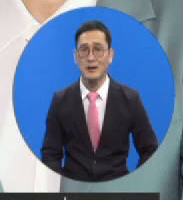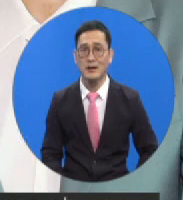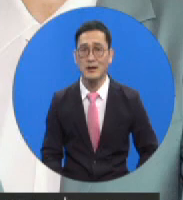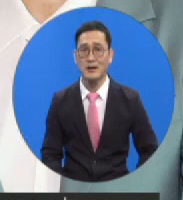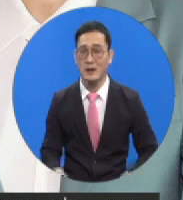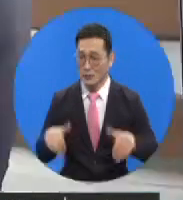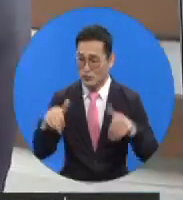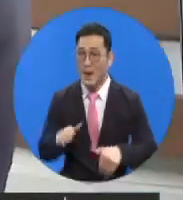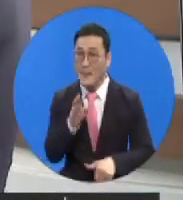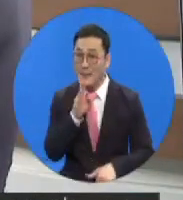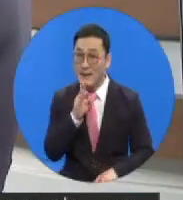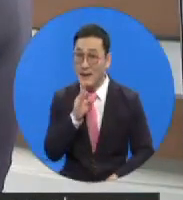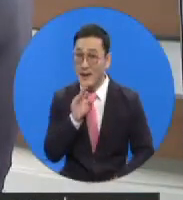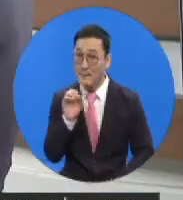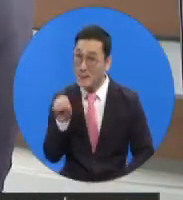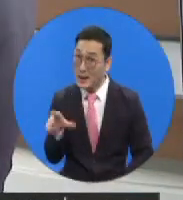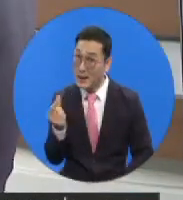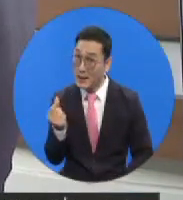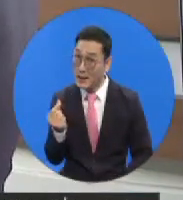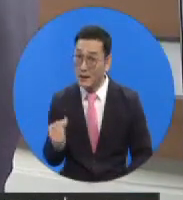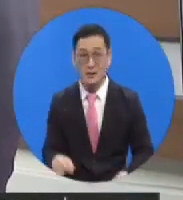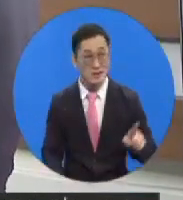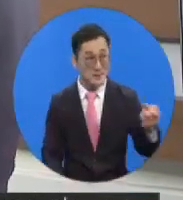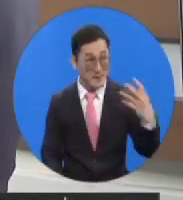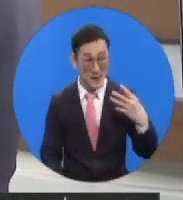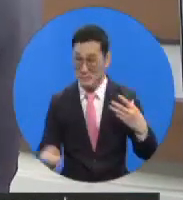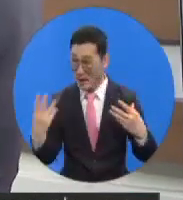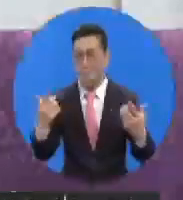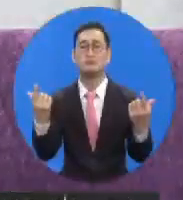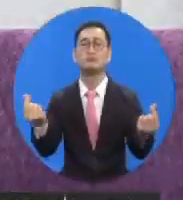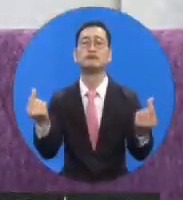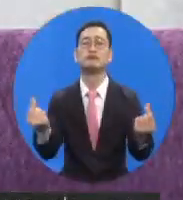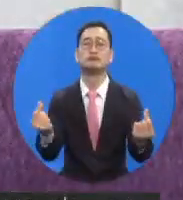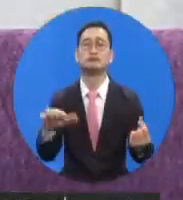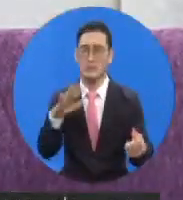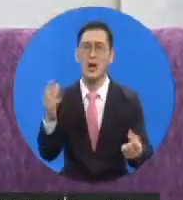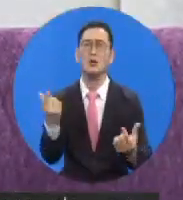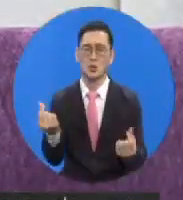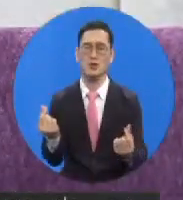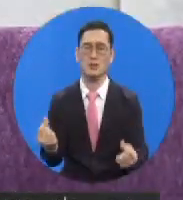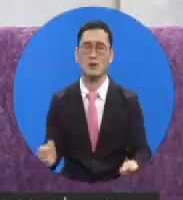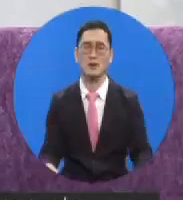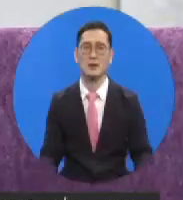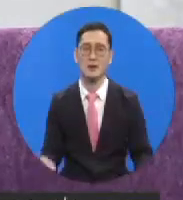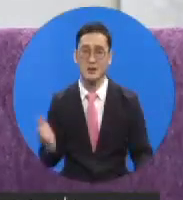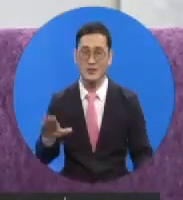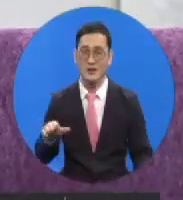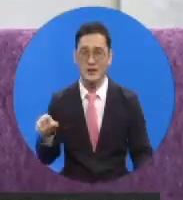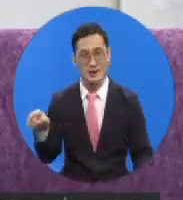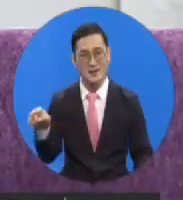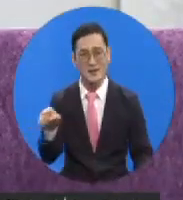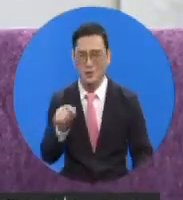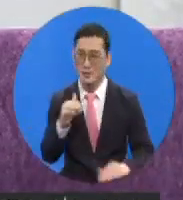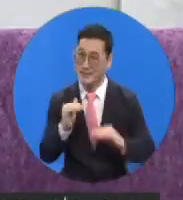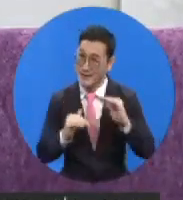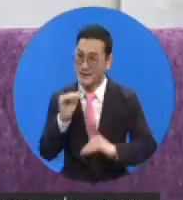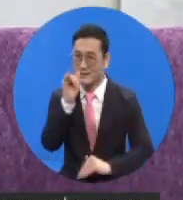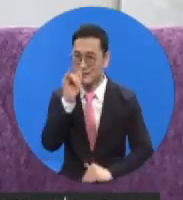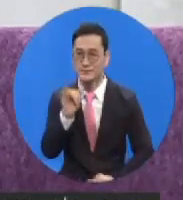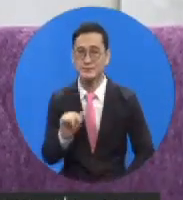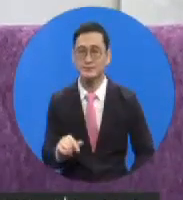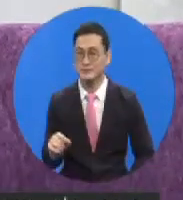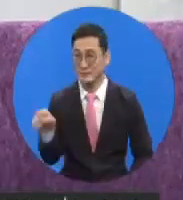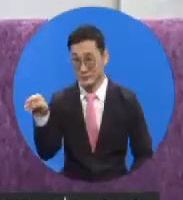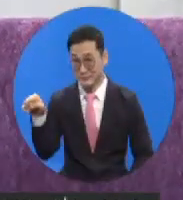의미입니까? 저거는 저는 두 사람 말이 다 맞다고 생각해요. 두 사람 말 다 맞다. 핀트가 약간씩 다른 거죠. 핀트가? 그러니까 윤 총장은 예를 들어서